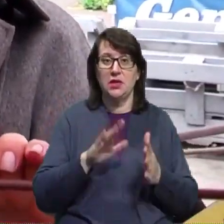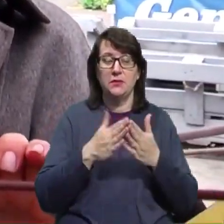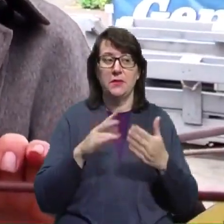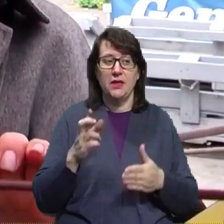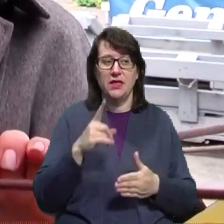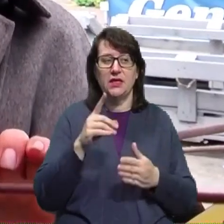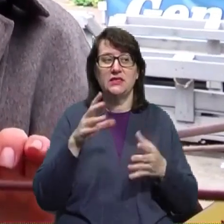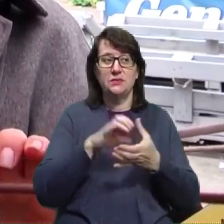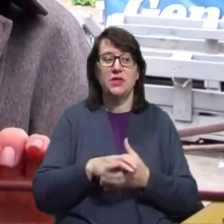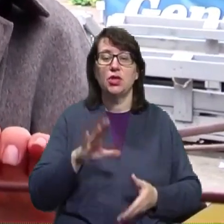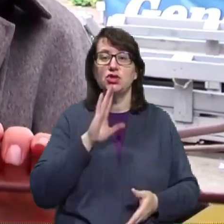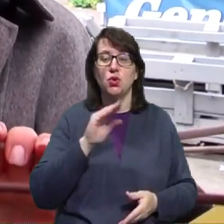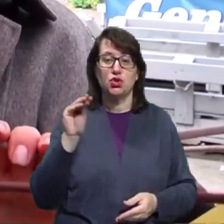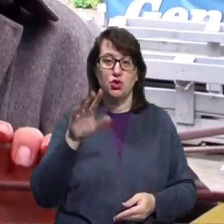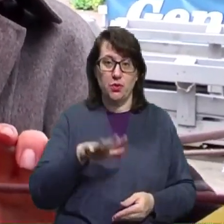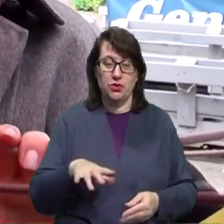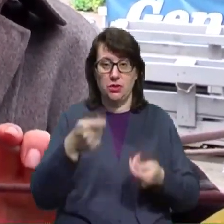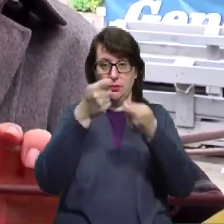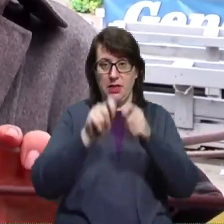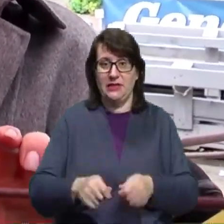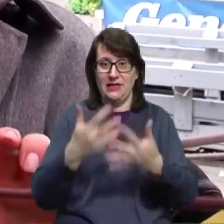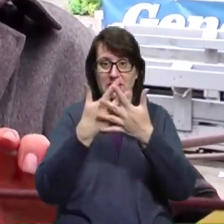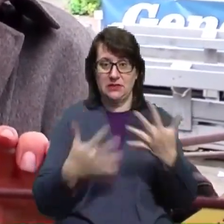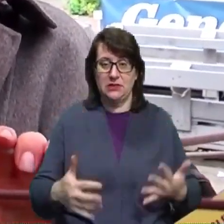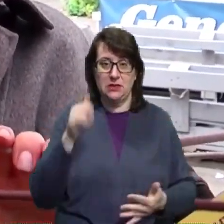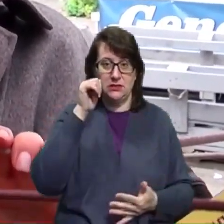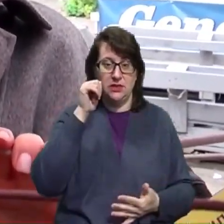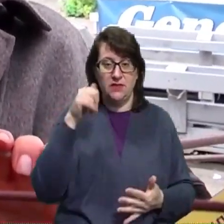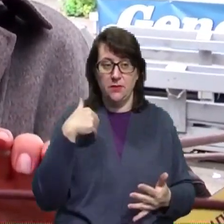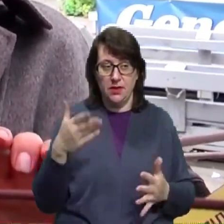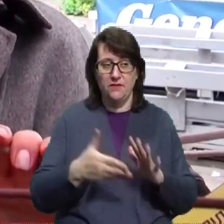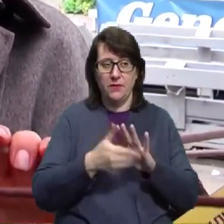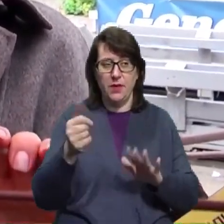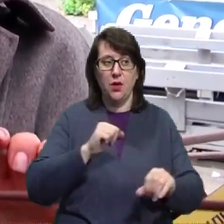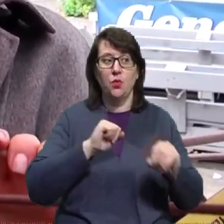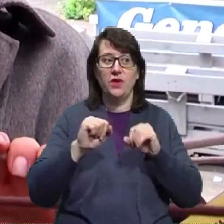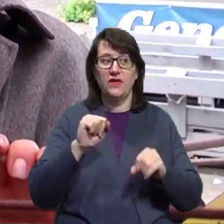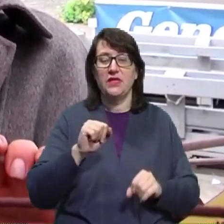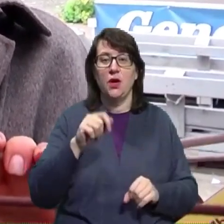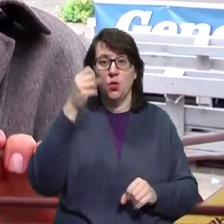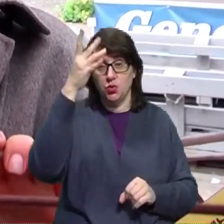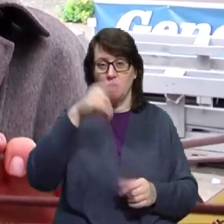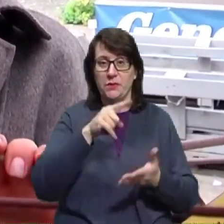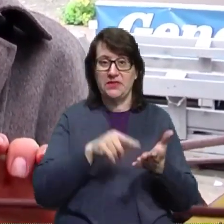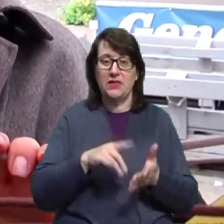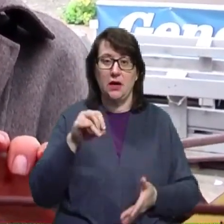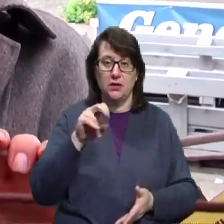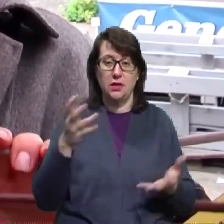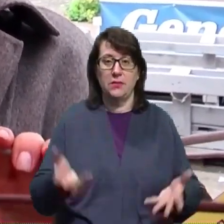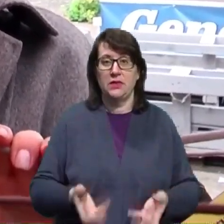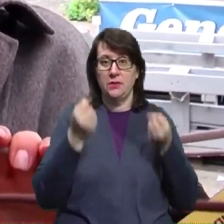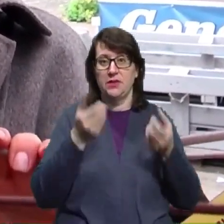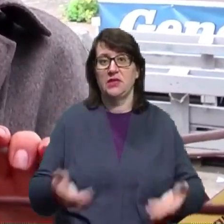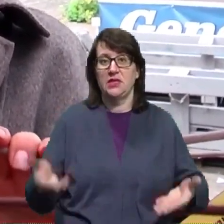жінок Житомирщини плете сітки. Завтра ми викликаємо управління культури Житомирської міської ради підтримати наш